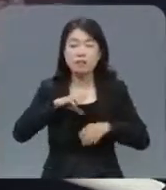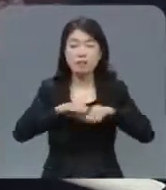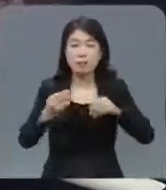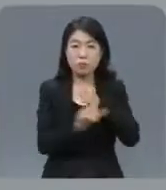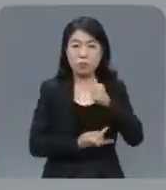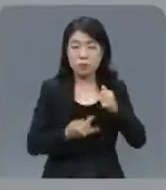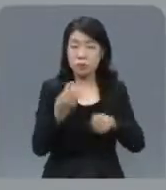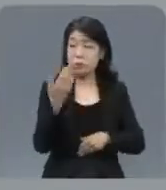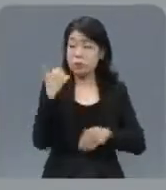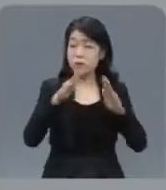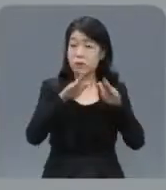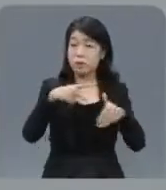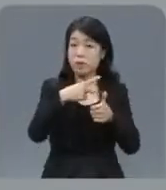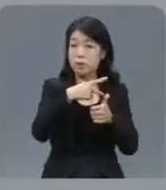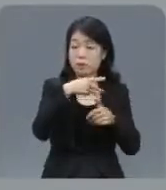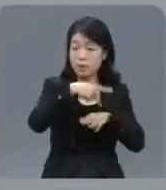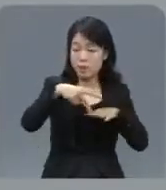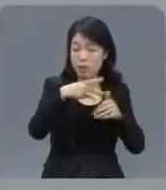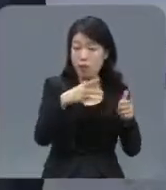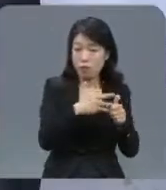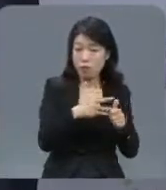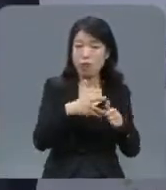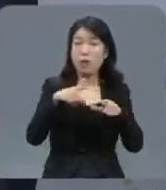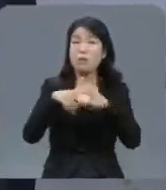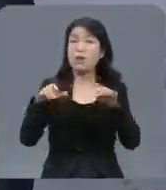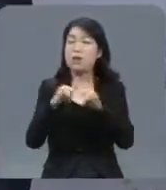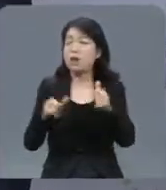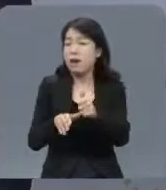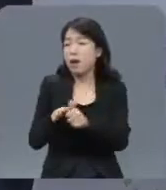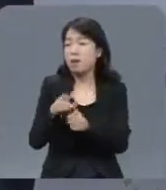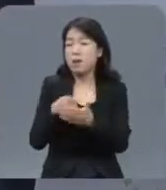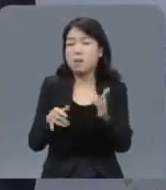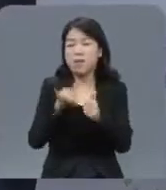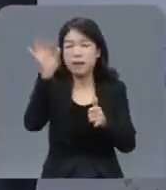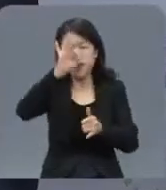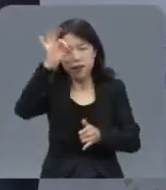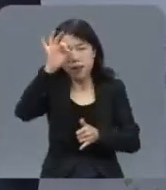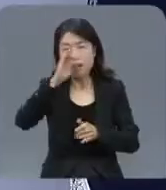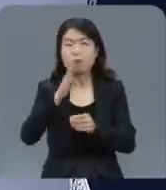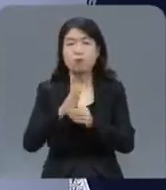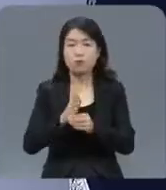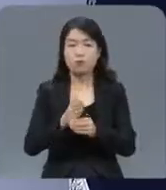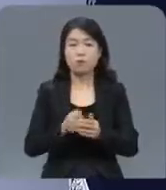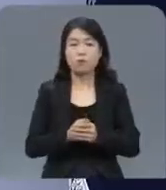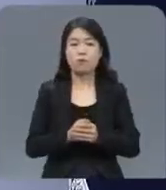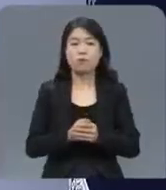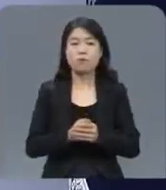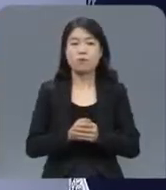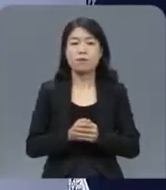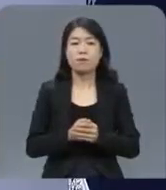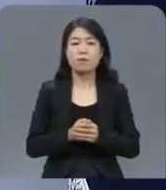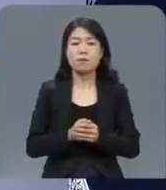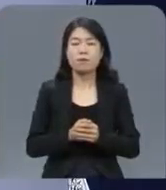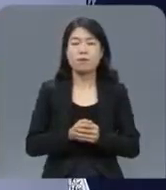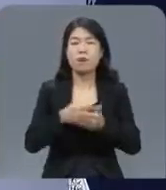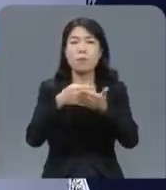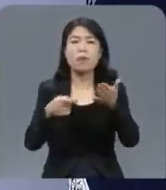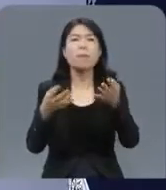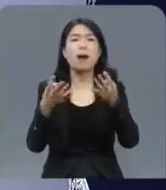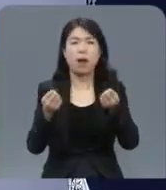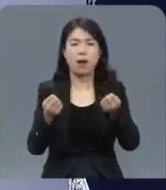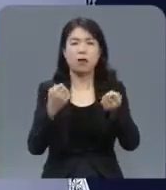최근 전남 흰 왕궁과 민간인 학살의 피해자들 찾기에 나섰습니다 굉장히 많은 시행자가